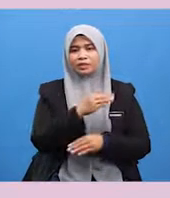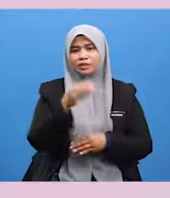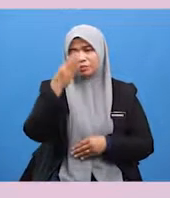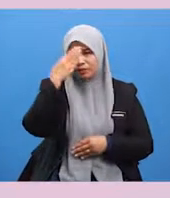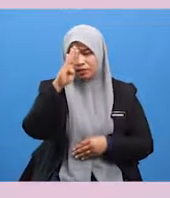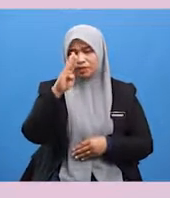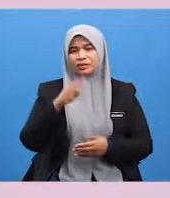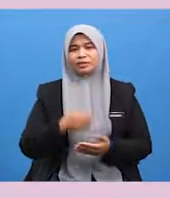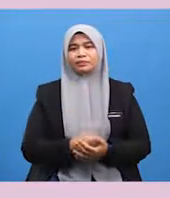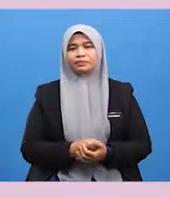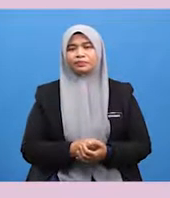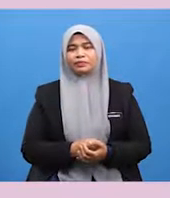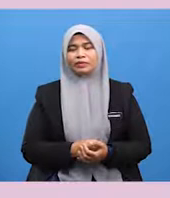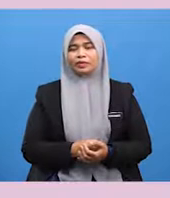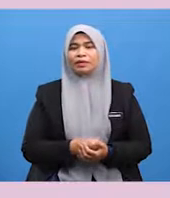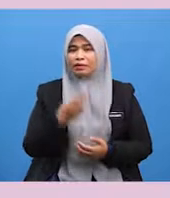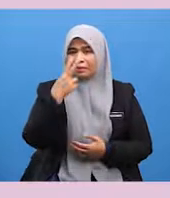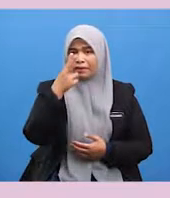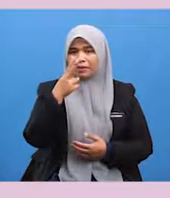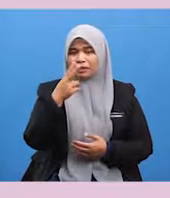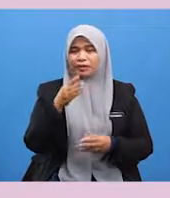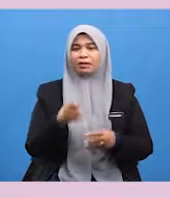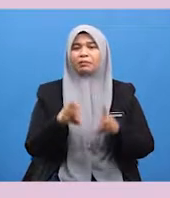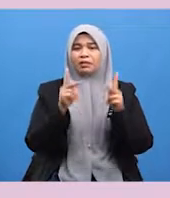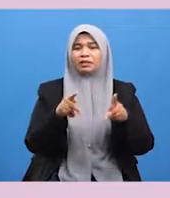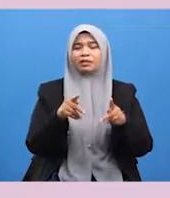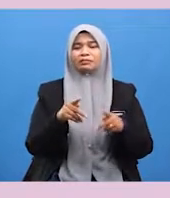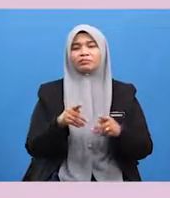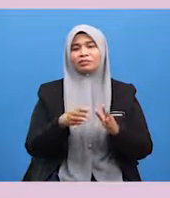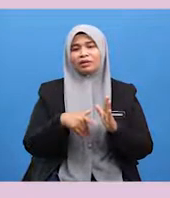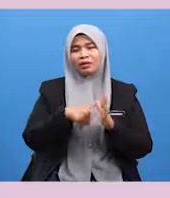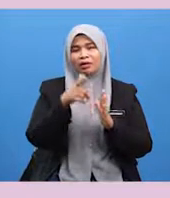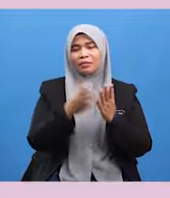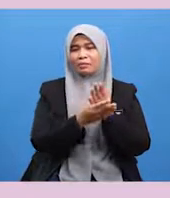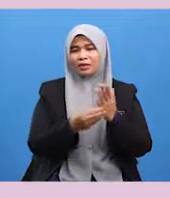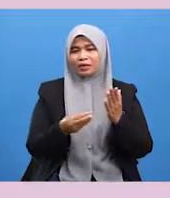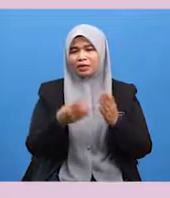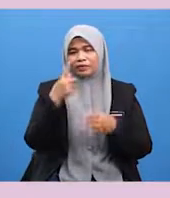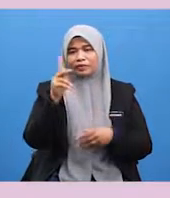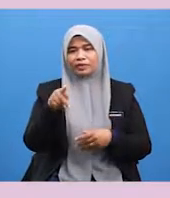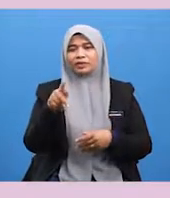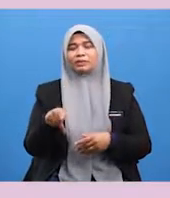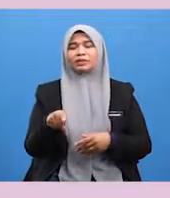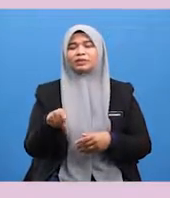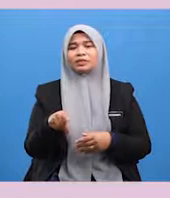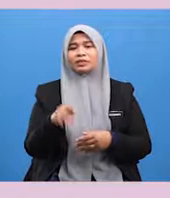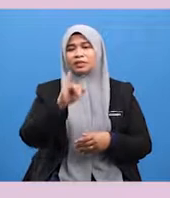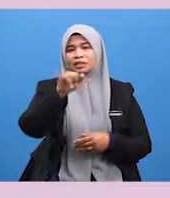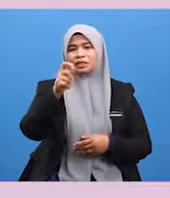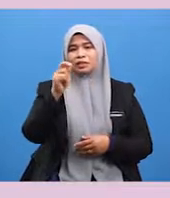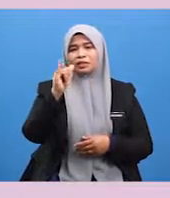kebijaksanaan. Wah, nampaknya pelajar semakin mahir dalam mengenal pasti jati diri Encik